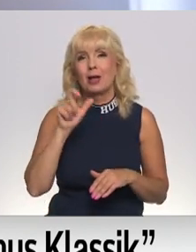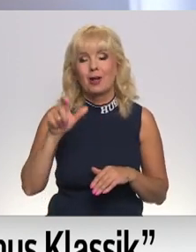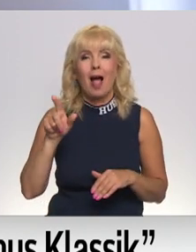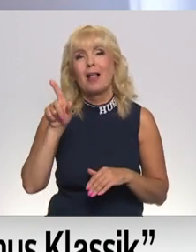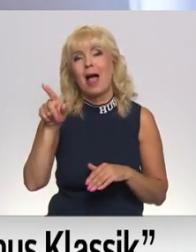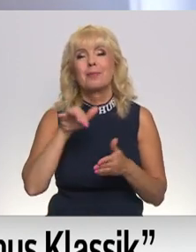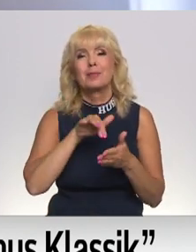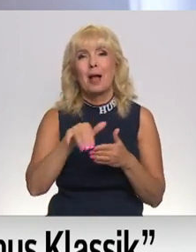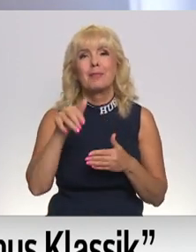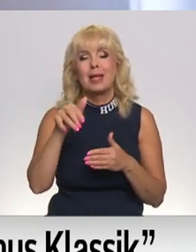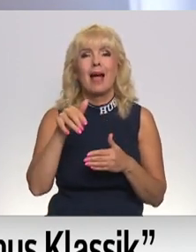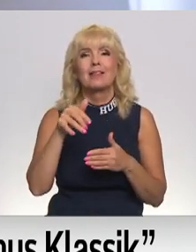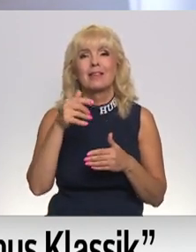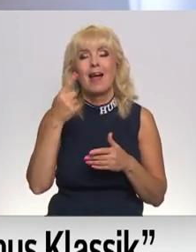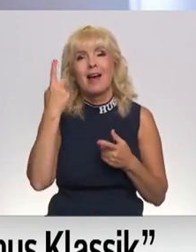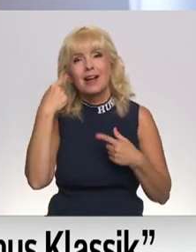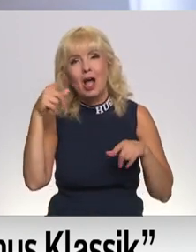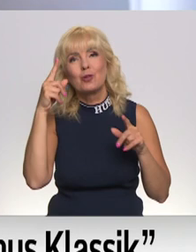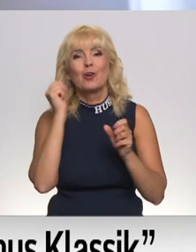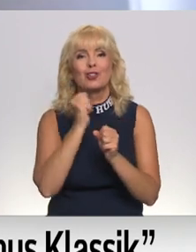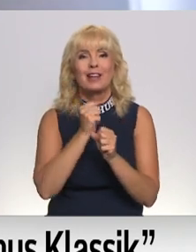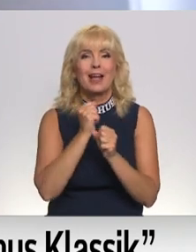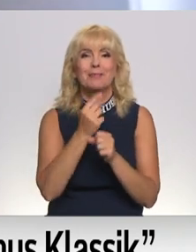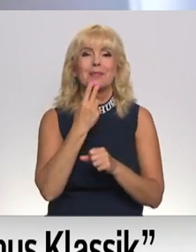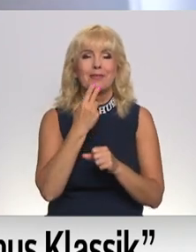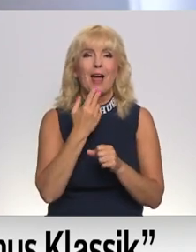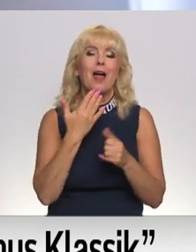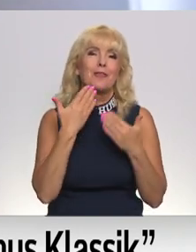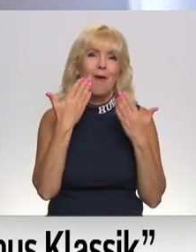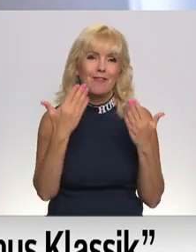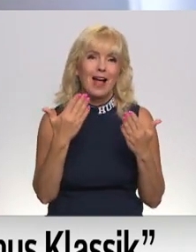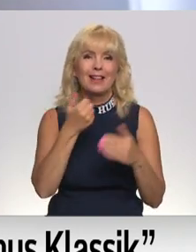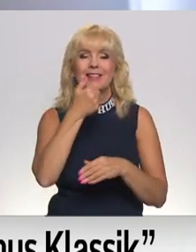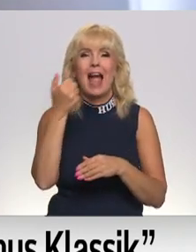radošā darbā. To jums novēlu gada komponists.